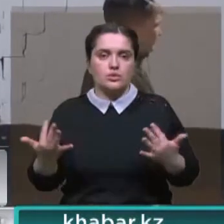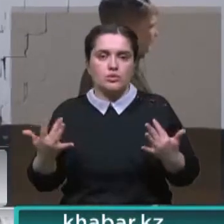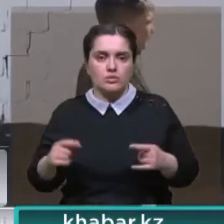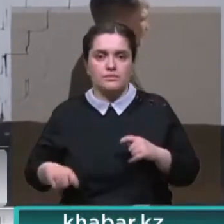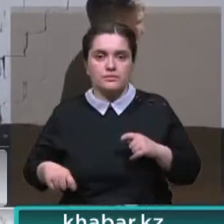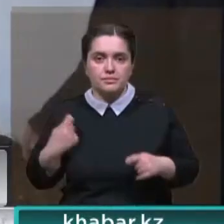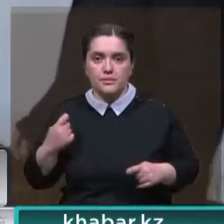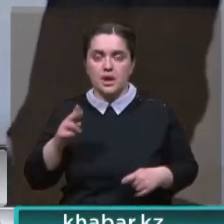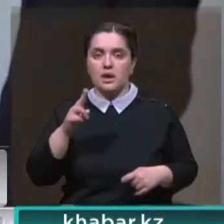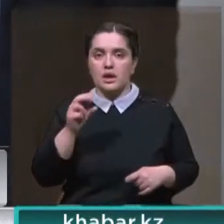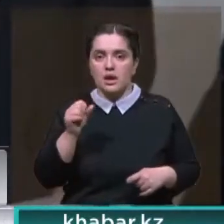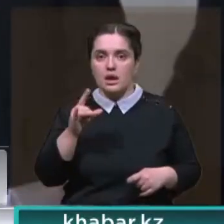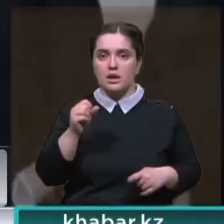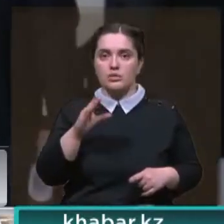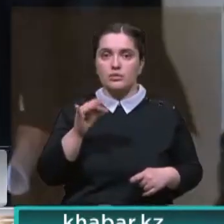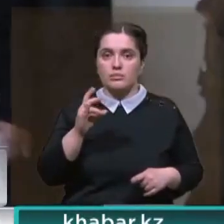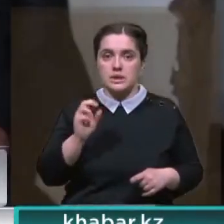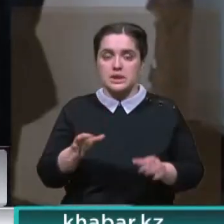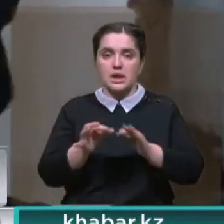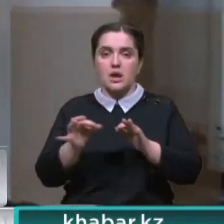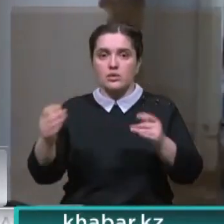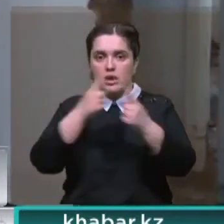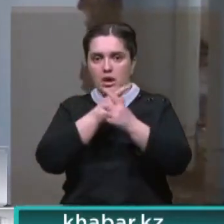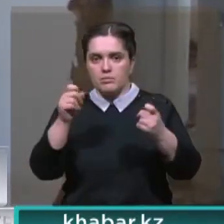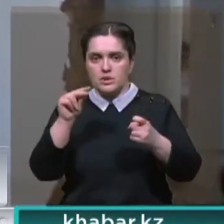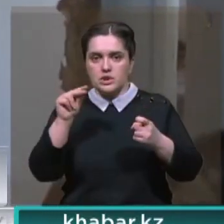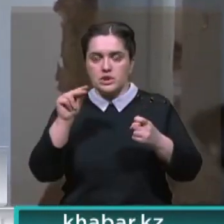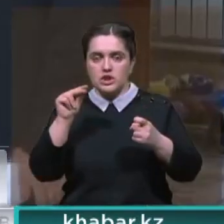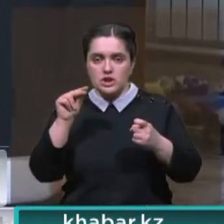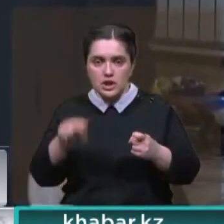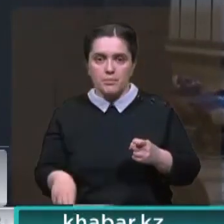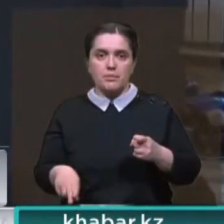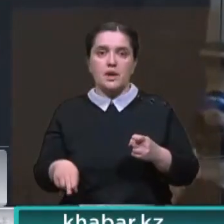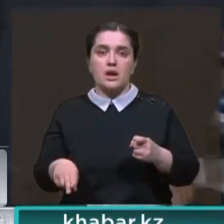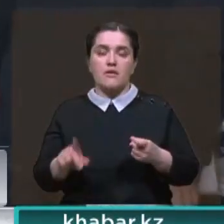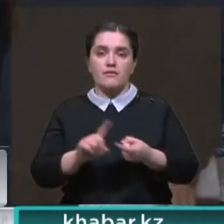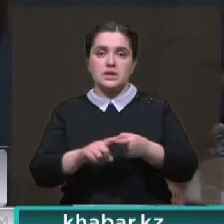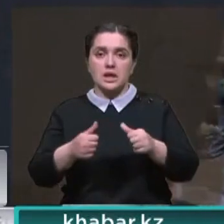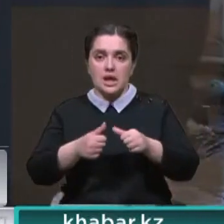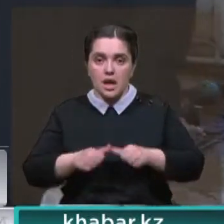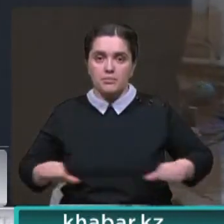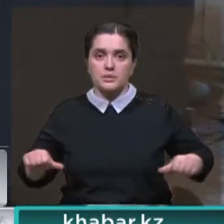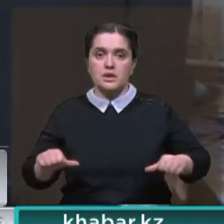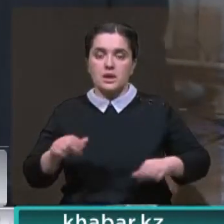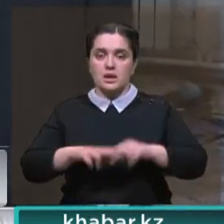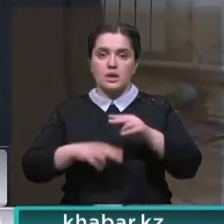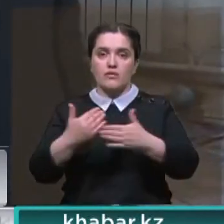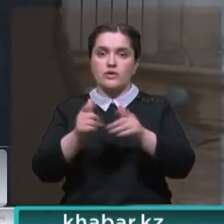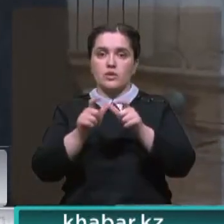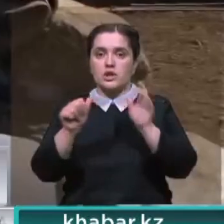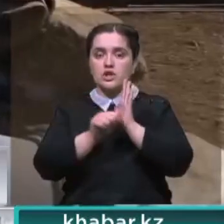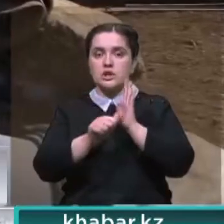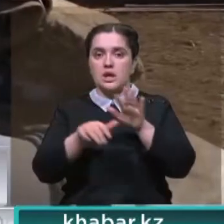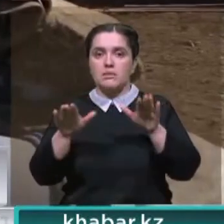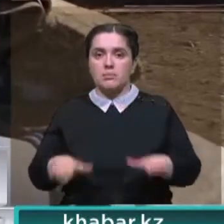подсчитывает убытки. Напомним, в Каратабинском районе объявлено чрезвычайное положение. В этой связи комиссия приняла решение о строительстве новой